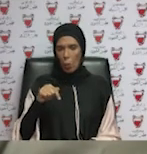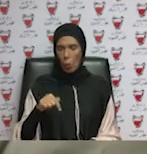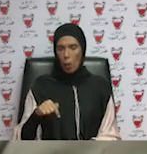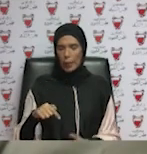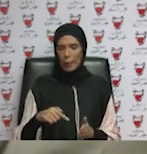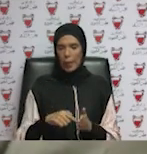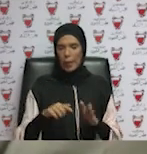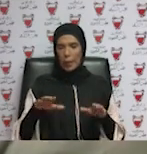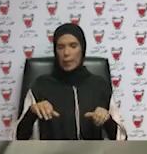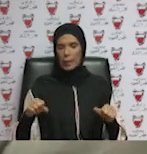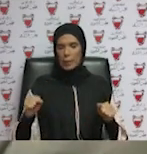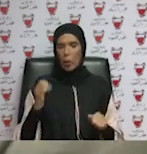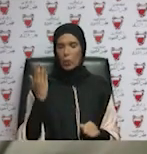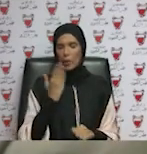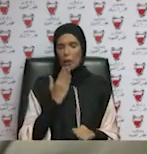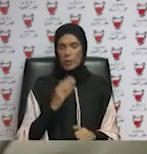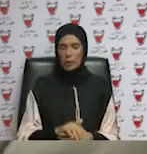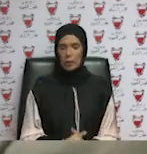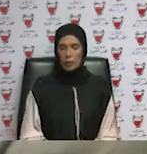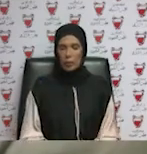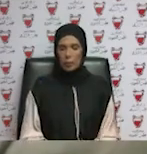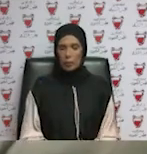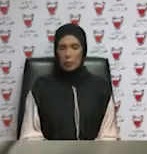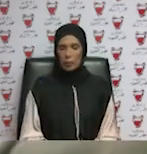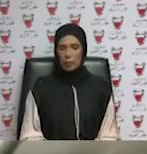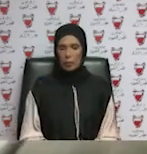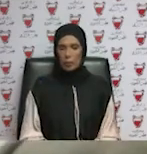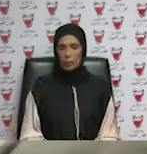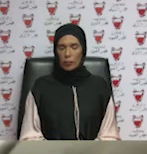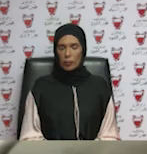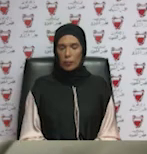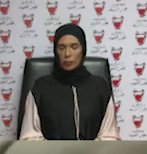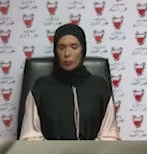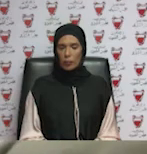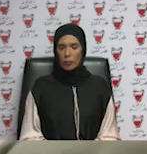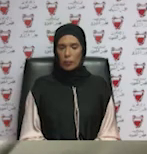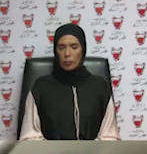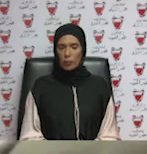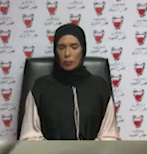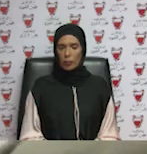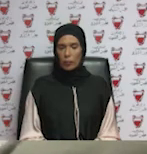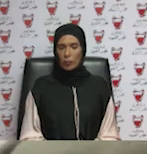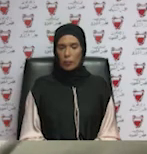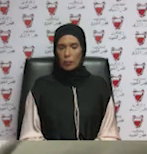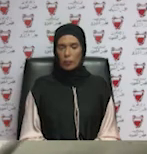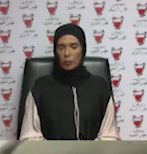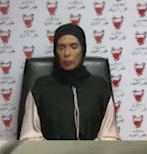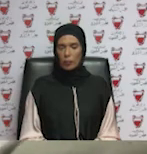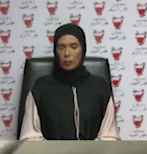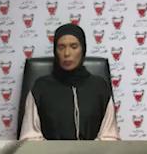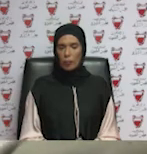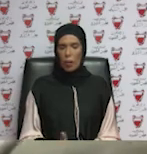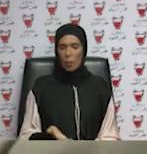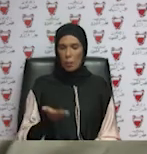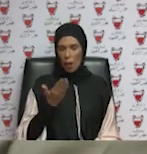الذين كما تشاهدون معرضين إلى كثير من الضغوطات لعدم